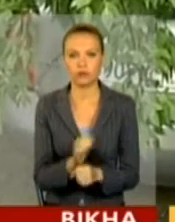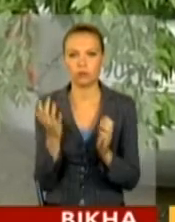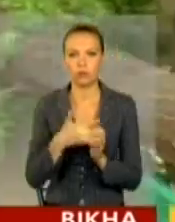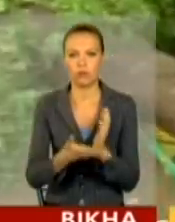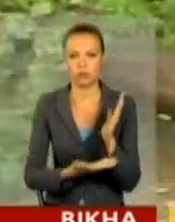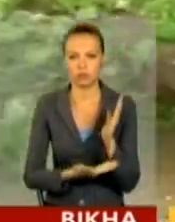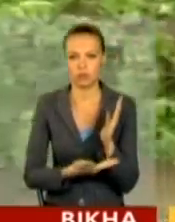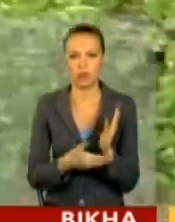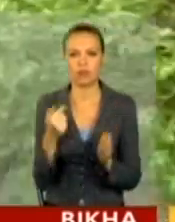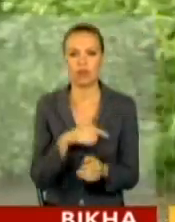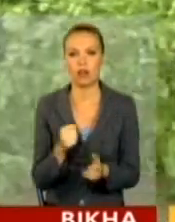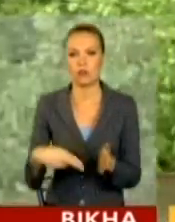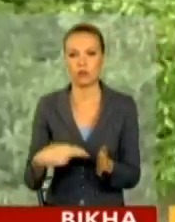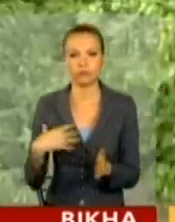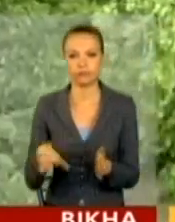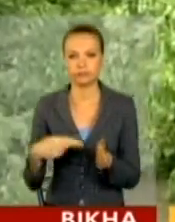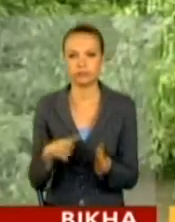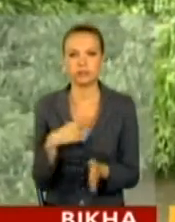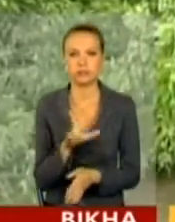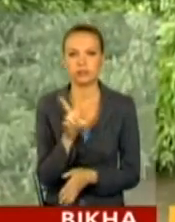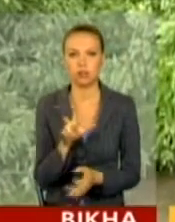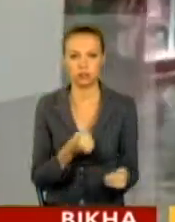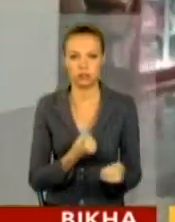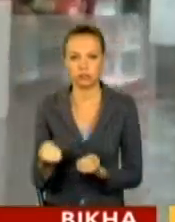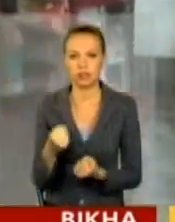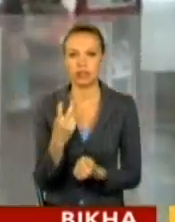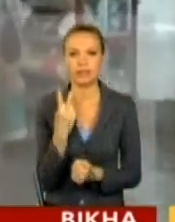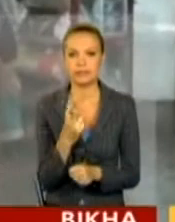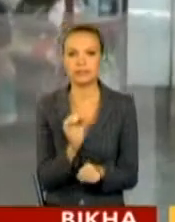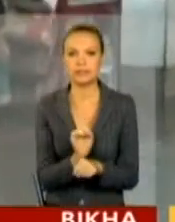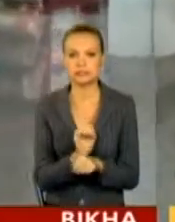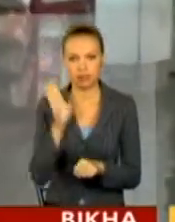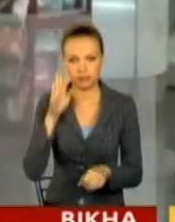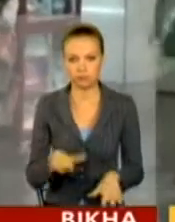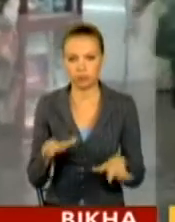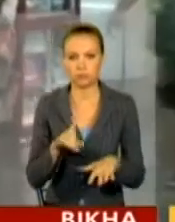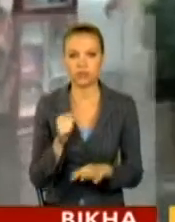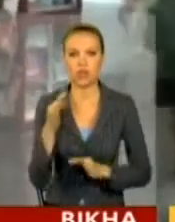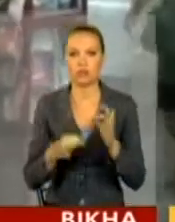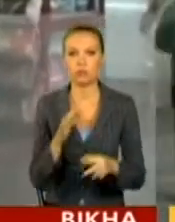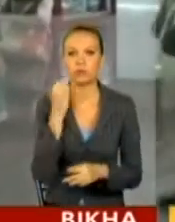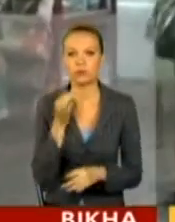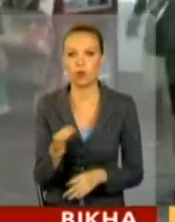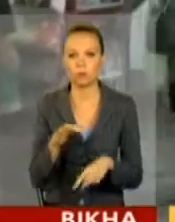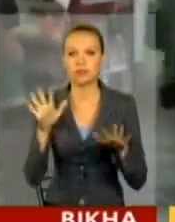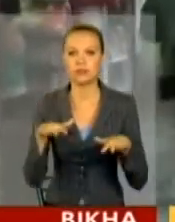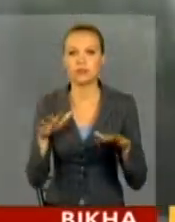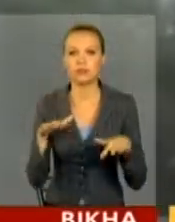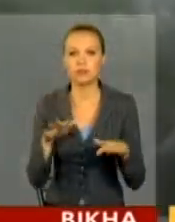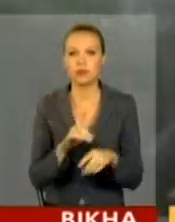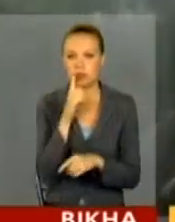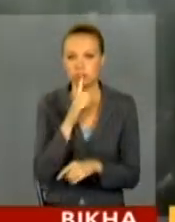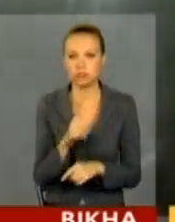вітром дерева. Потяги не ходили 3,5 години. Дві станції затопило. За добу в Московській області випала місячна